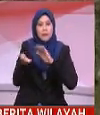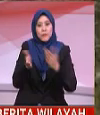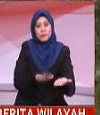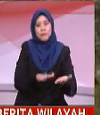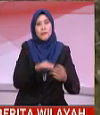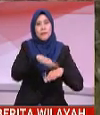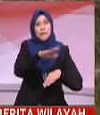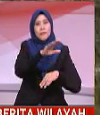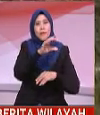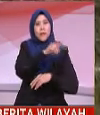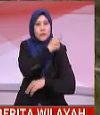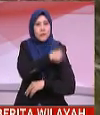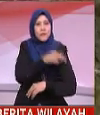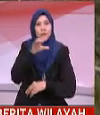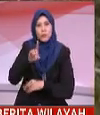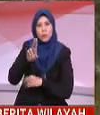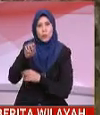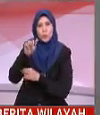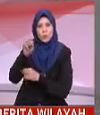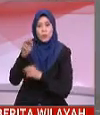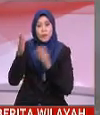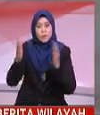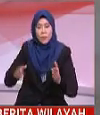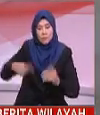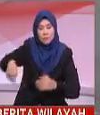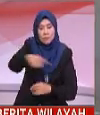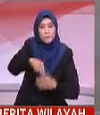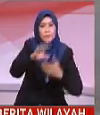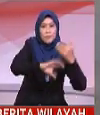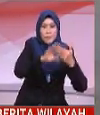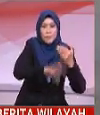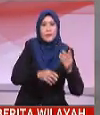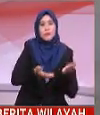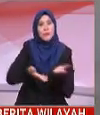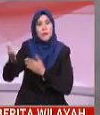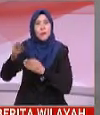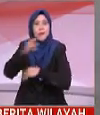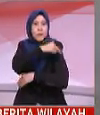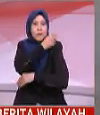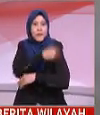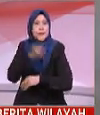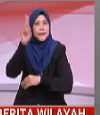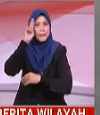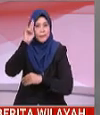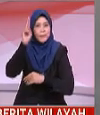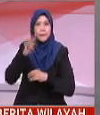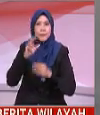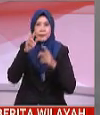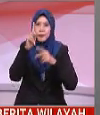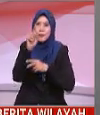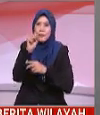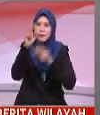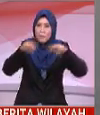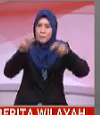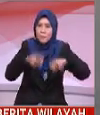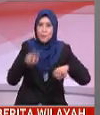hospital Dungun, manakala mereka yang cedera menerima rawatan di hospital sama. Kes disiasat di bawah